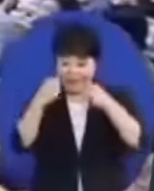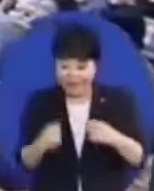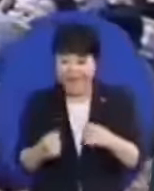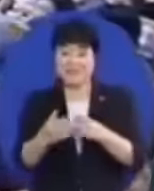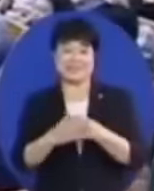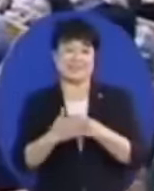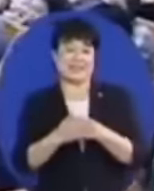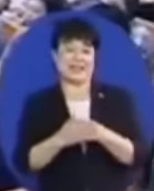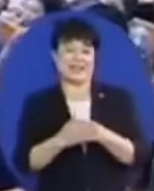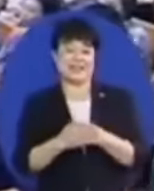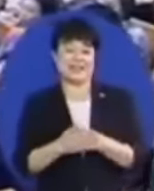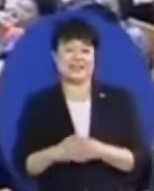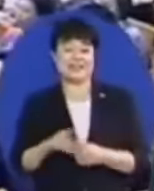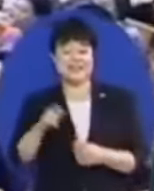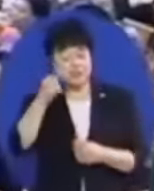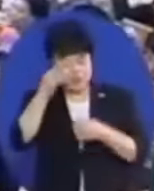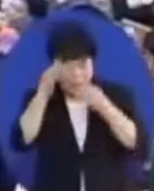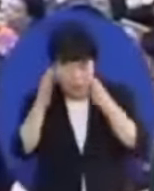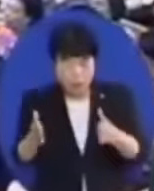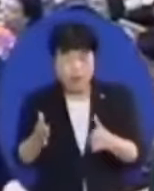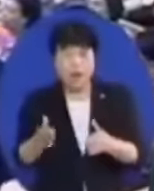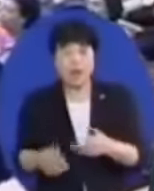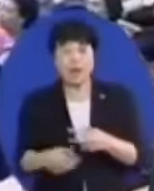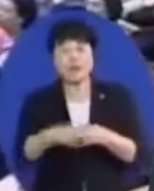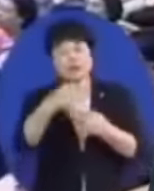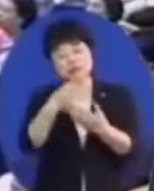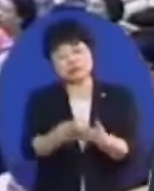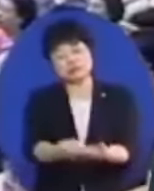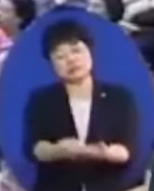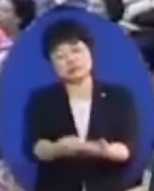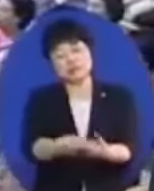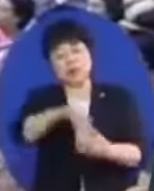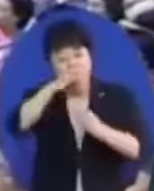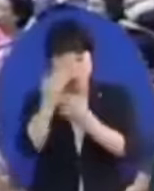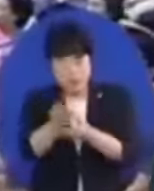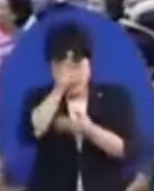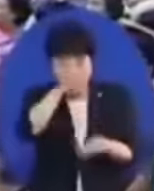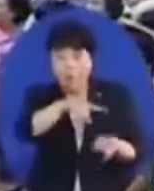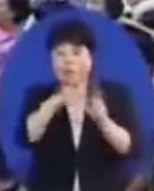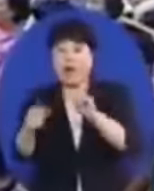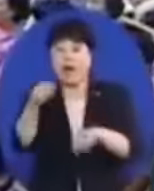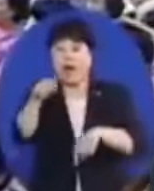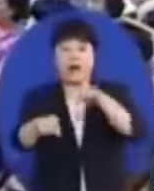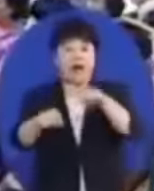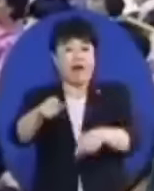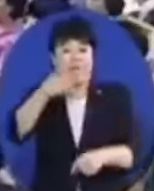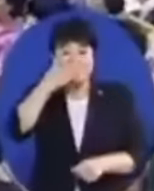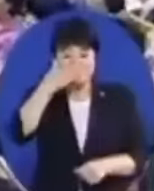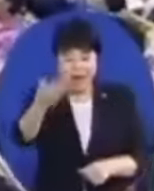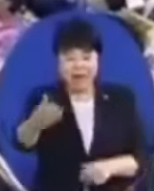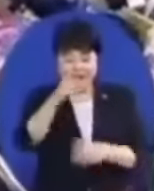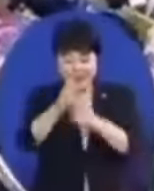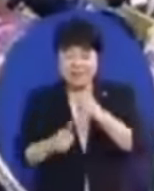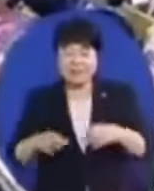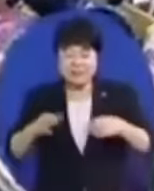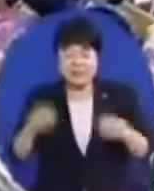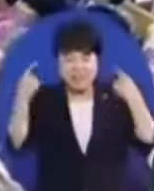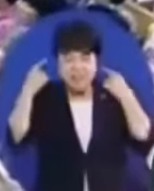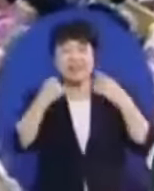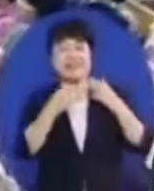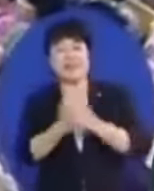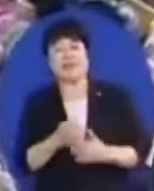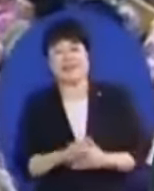하셨습니다. 그는 16개월 동안 병상에 누워 지내다가 완전히 나아서 걸어나오게 된 것입니다. 하나님의 음성을 들었기